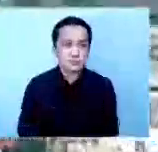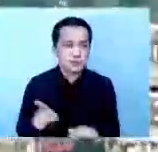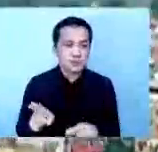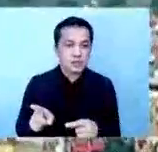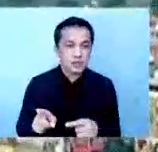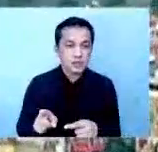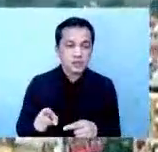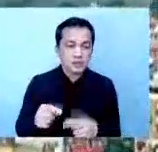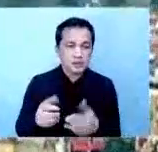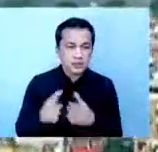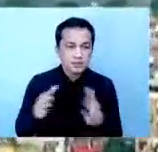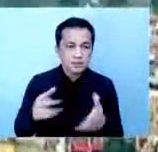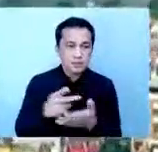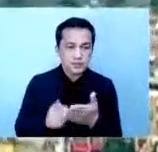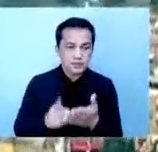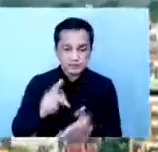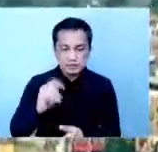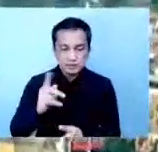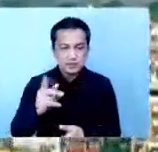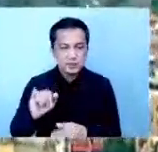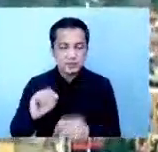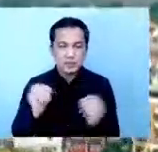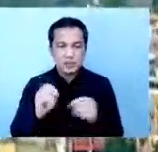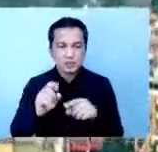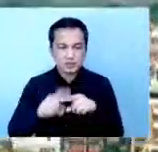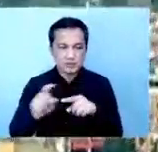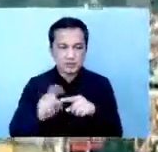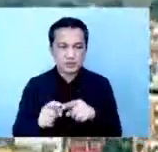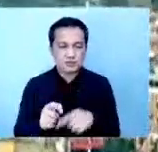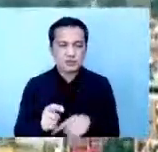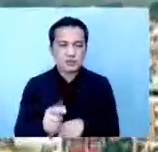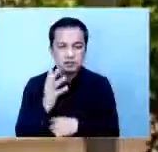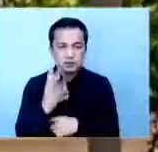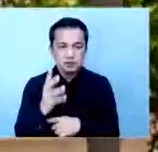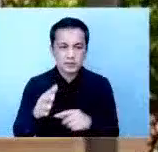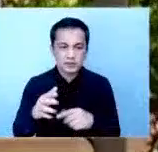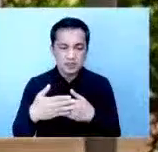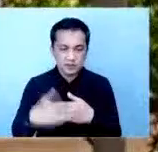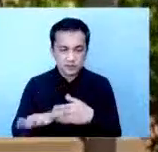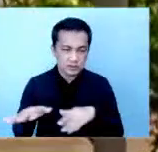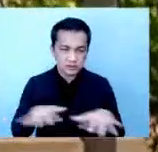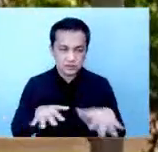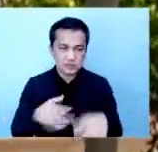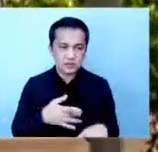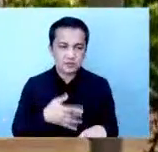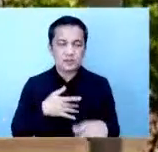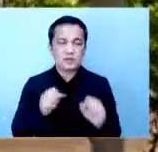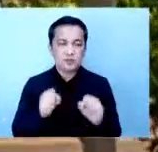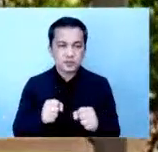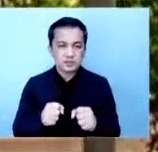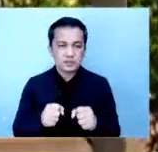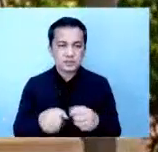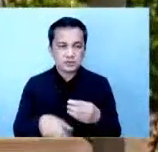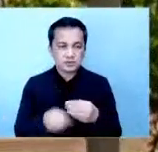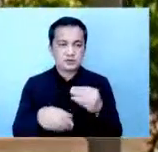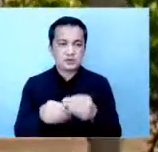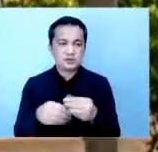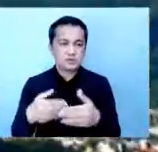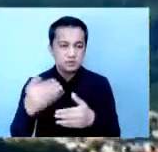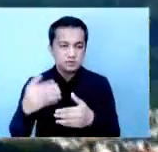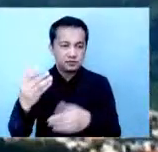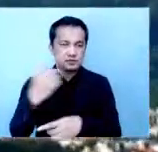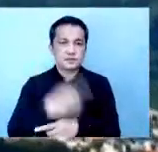ang walang kuryente. Higit 50 aftershocks na rin ang naramdaman at posible pang madagdagan sa mga susunod na